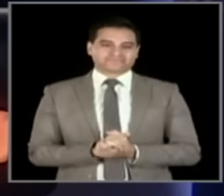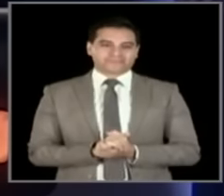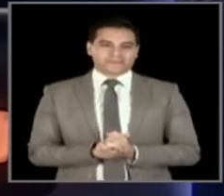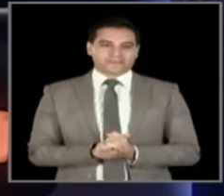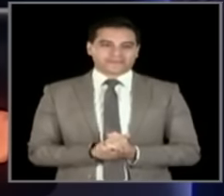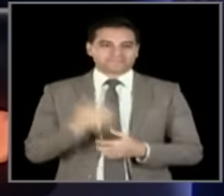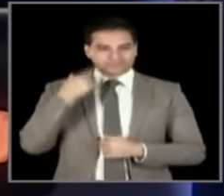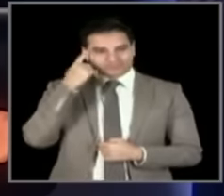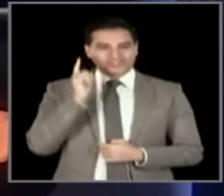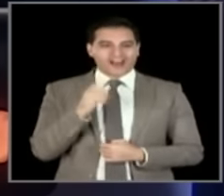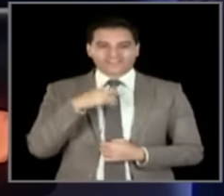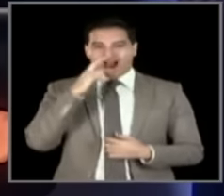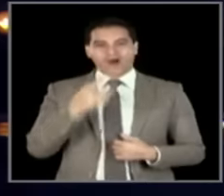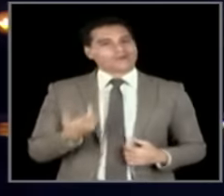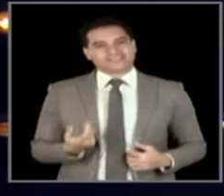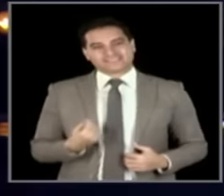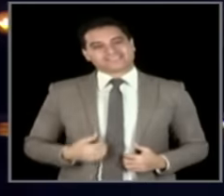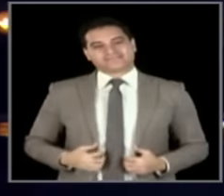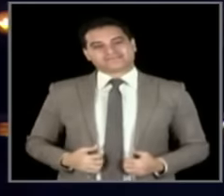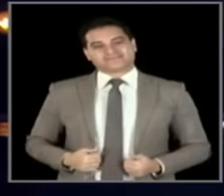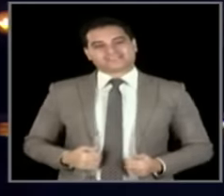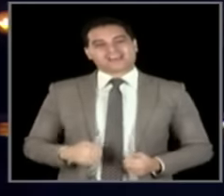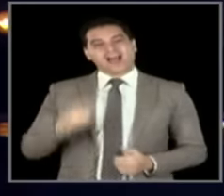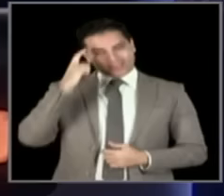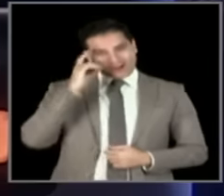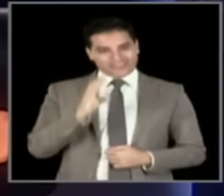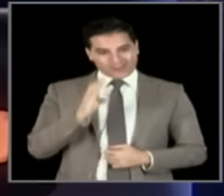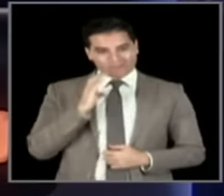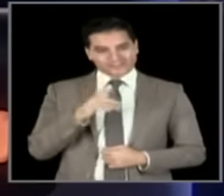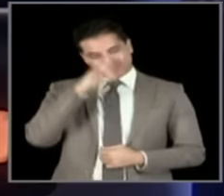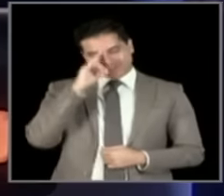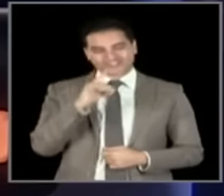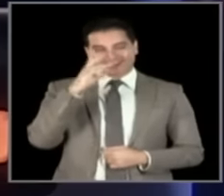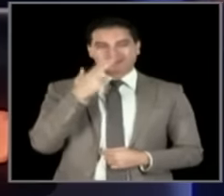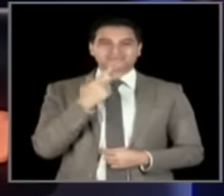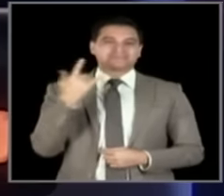مش عارف أتكلم. لو هتعرفي تجاوبي إن شاء الله ربنا